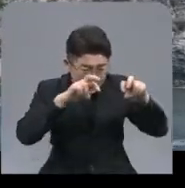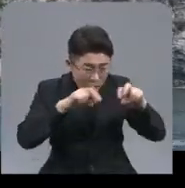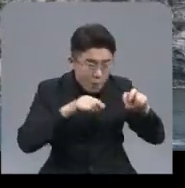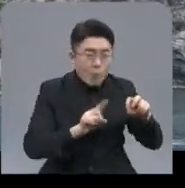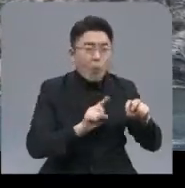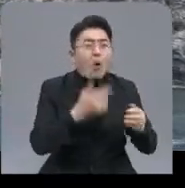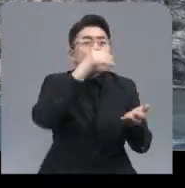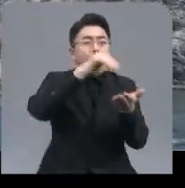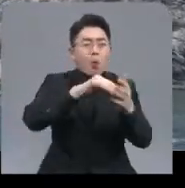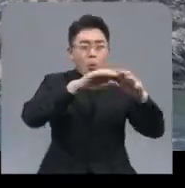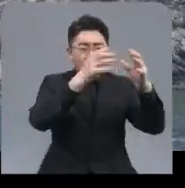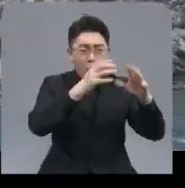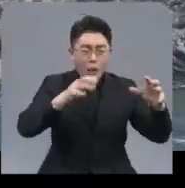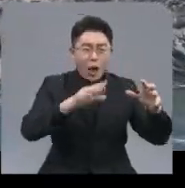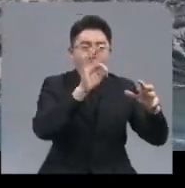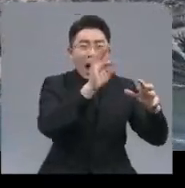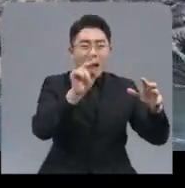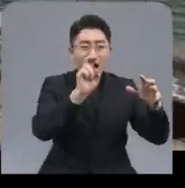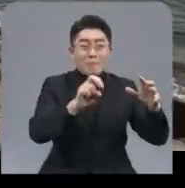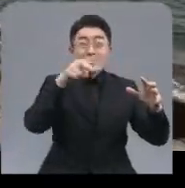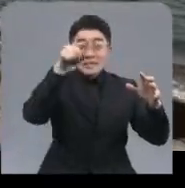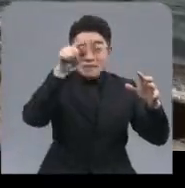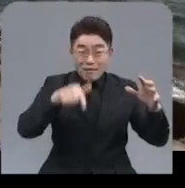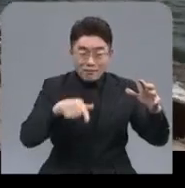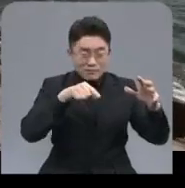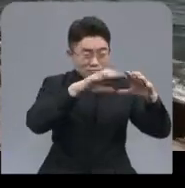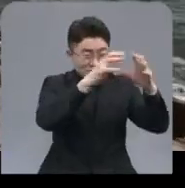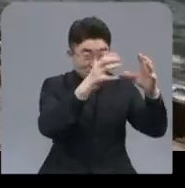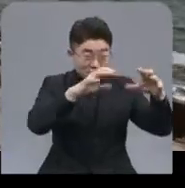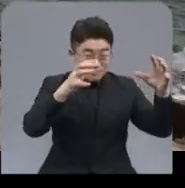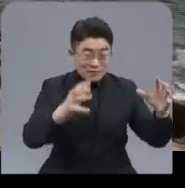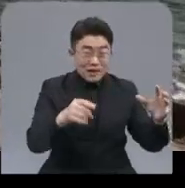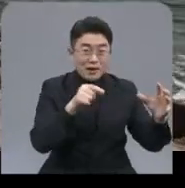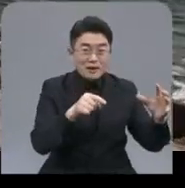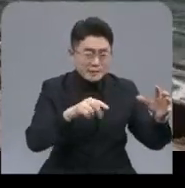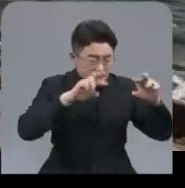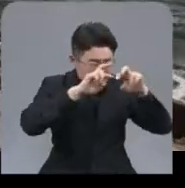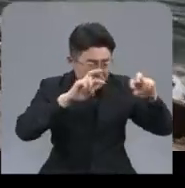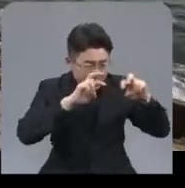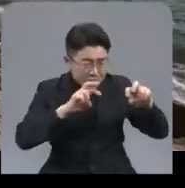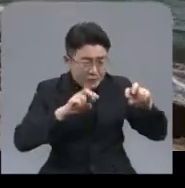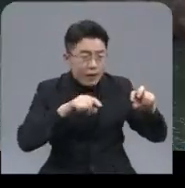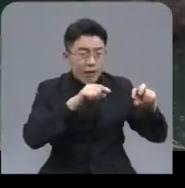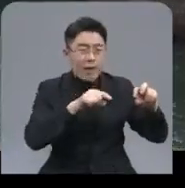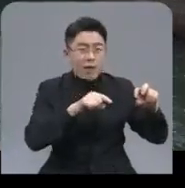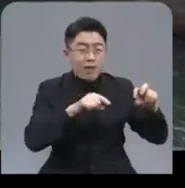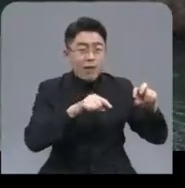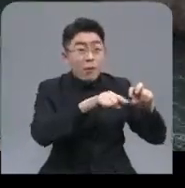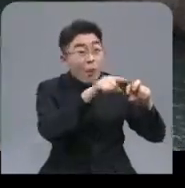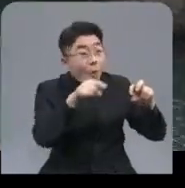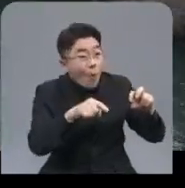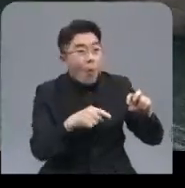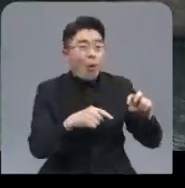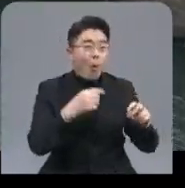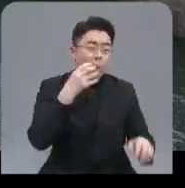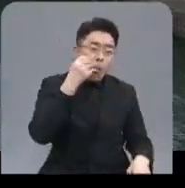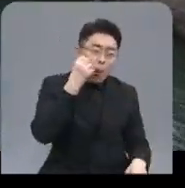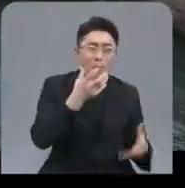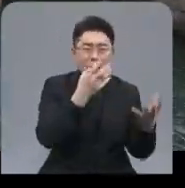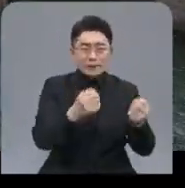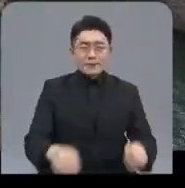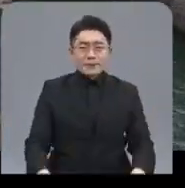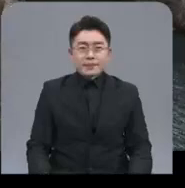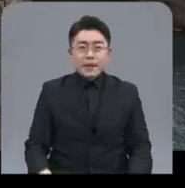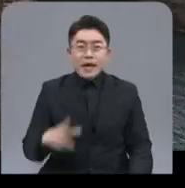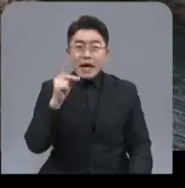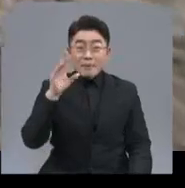bộ phim giới thiệu cảnh đảo thê Iraq thuộc thành phố Incheon nơi có Tảng Đá lâu đời nhất trên Bán đảo Hàn Quốc hay xã năng đô